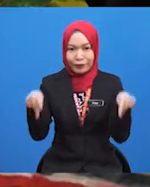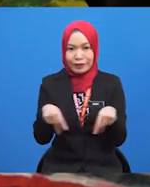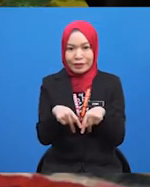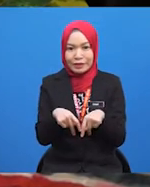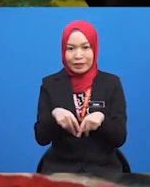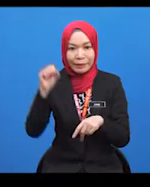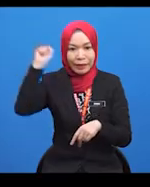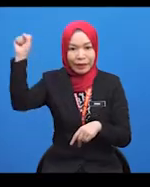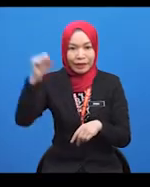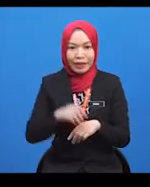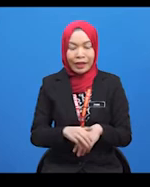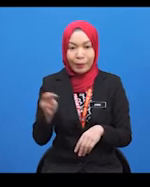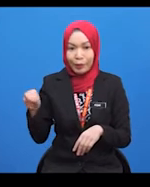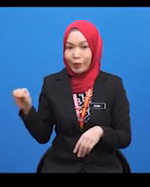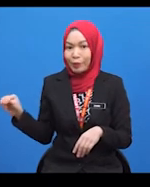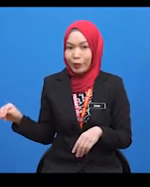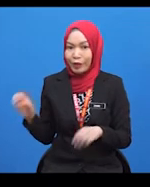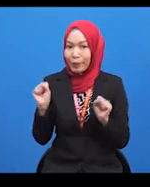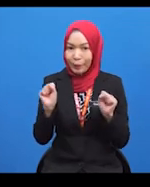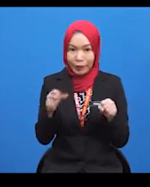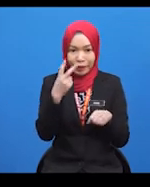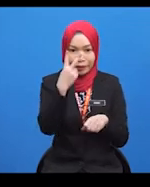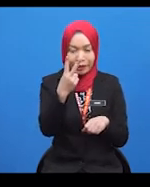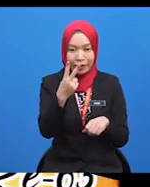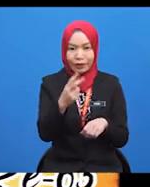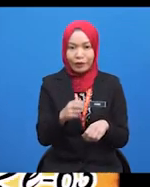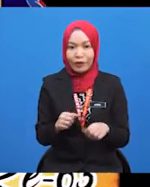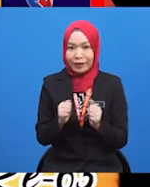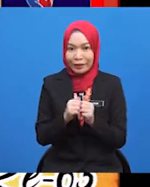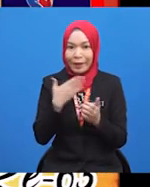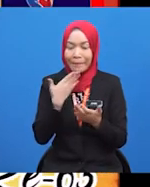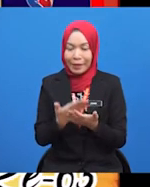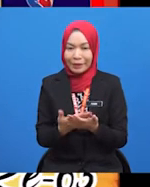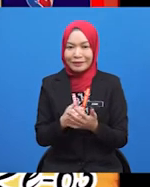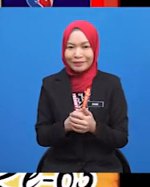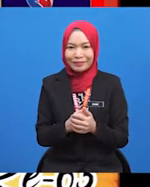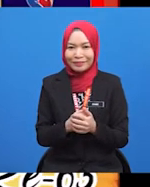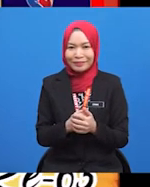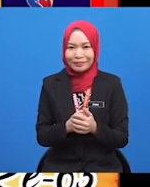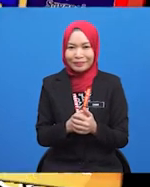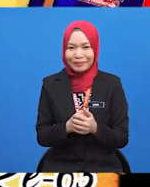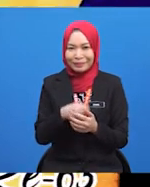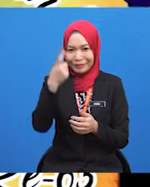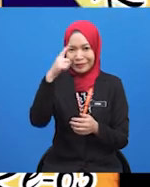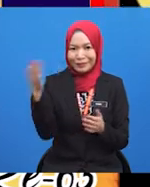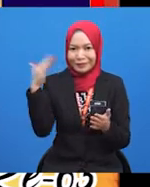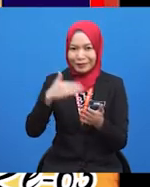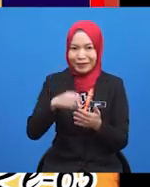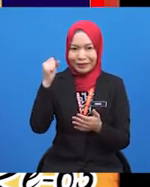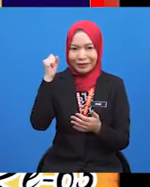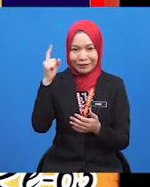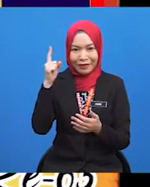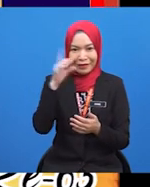poster-poster kemerdekaan. Murid-murid boleh lihatnya dengan teliti agar lebih mudah